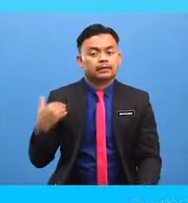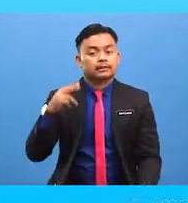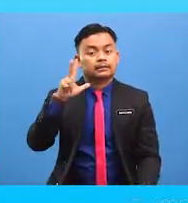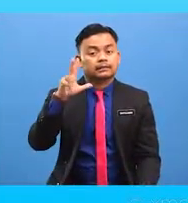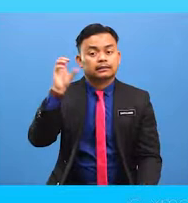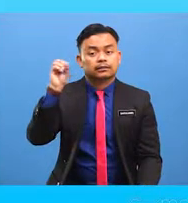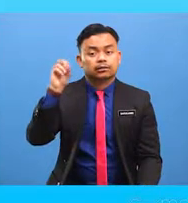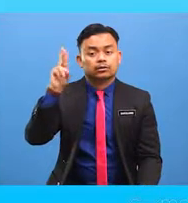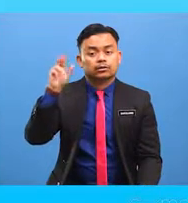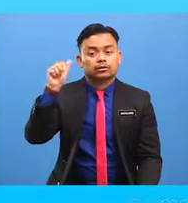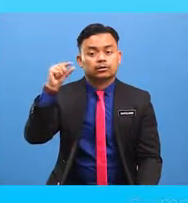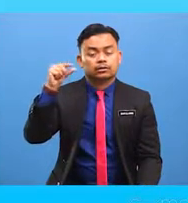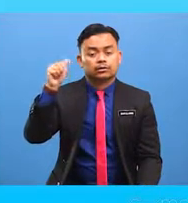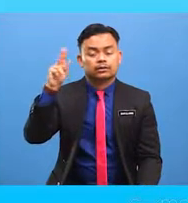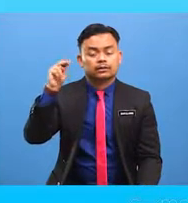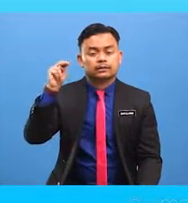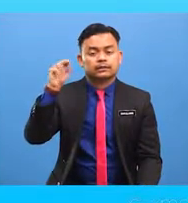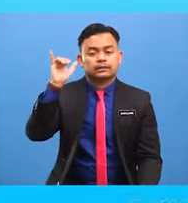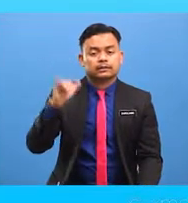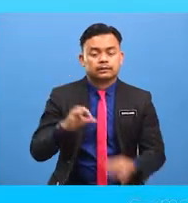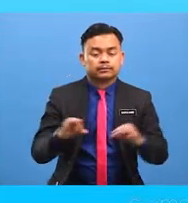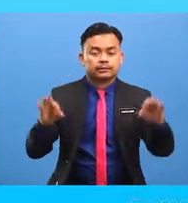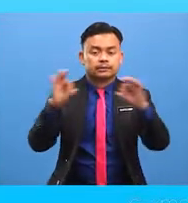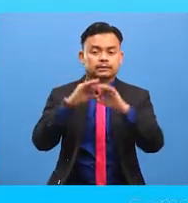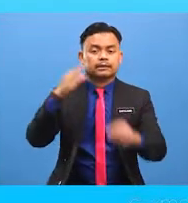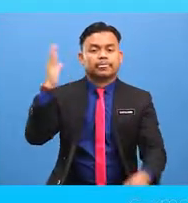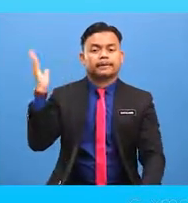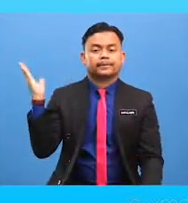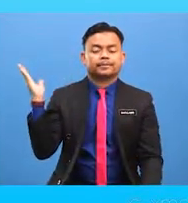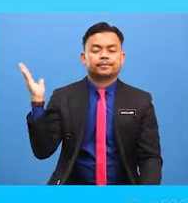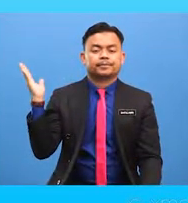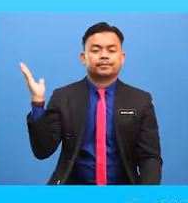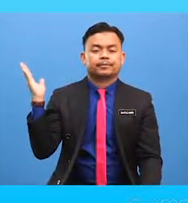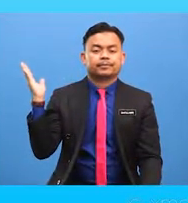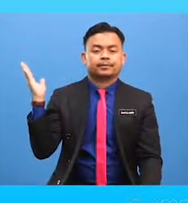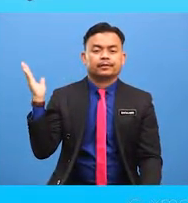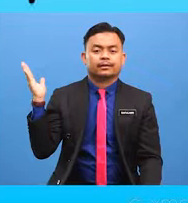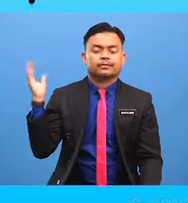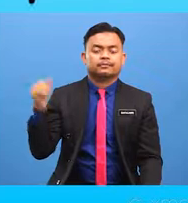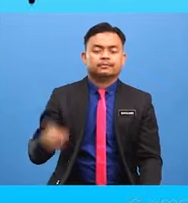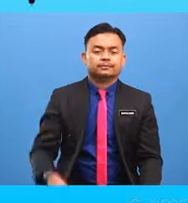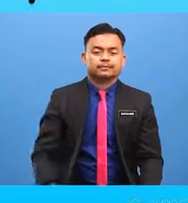perkumuhan, iaitu ginjal, kulit dan paru-paru.